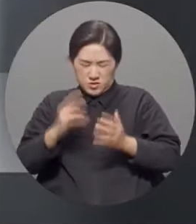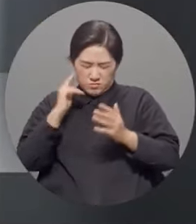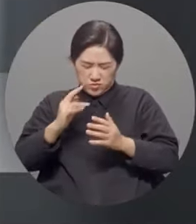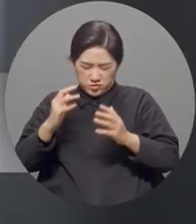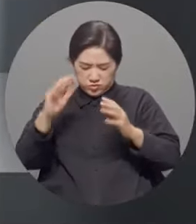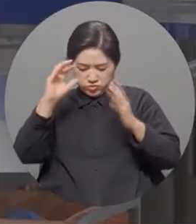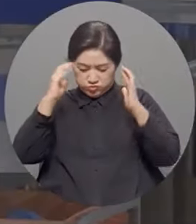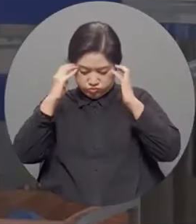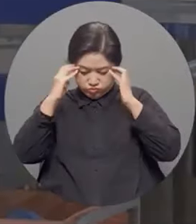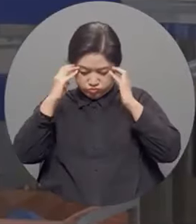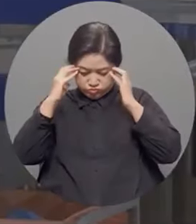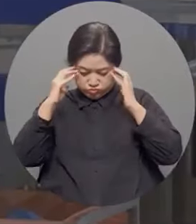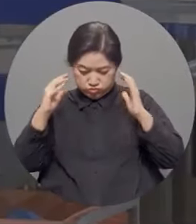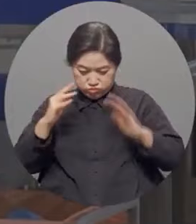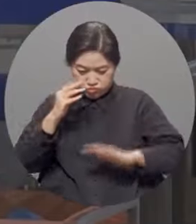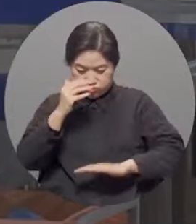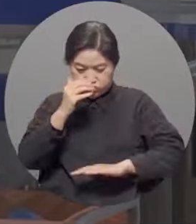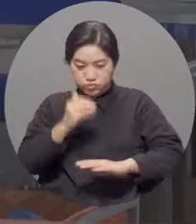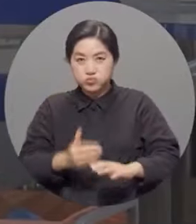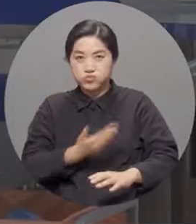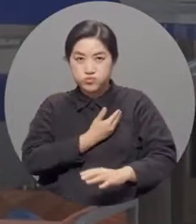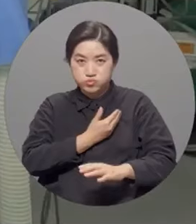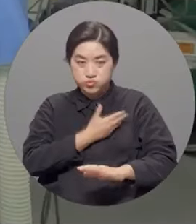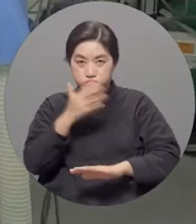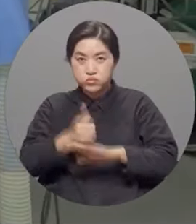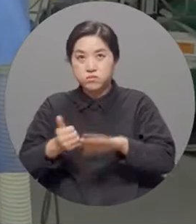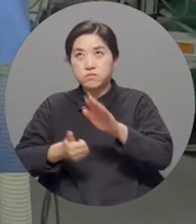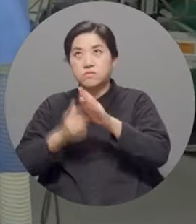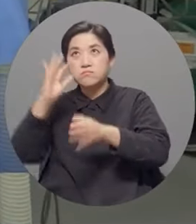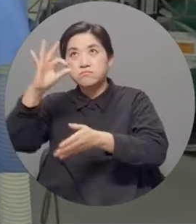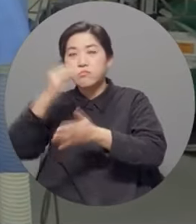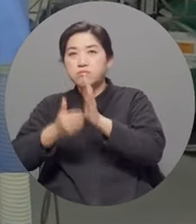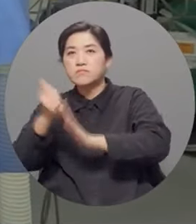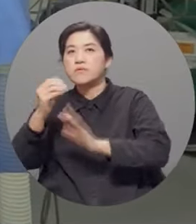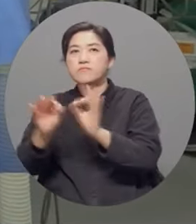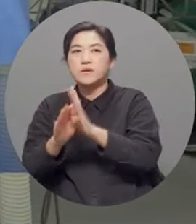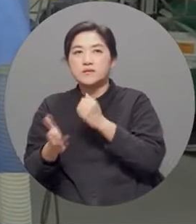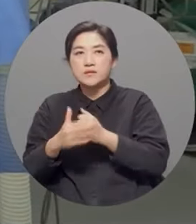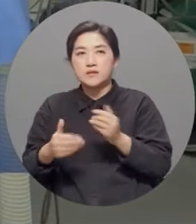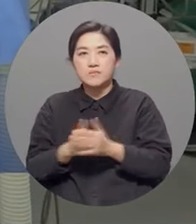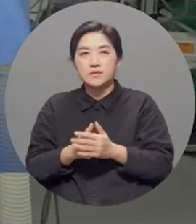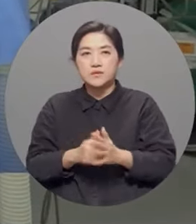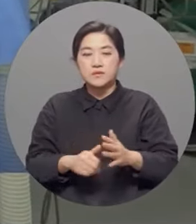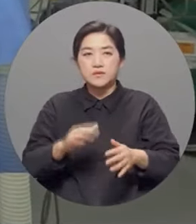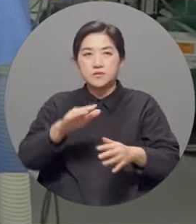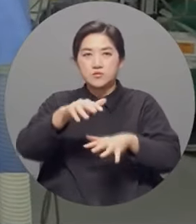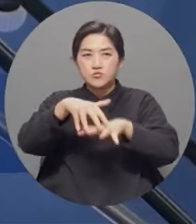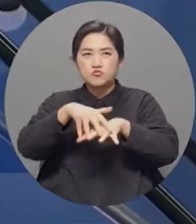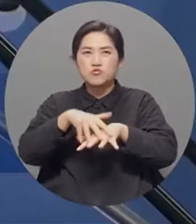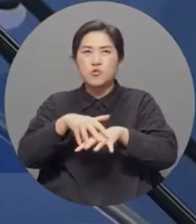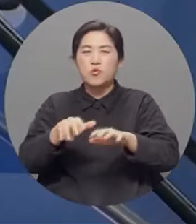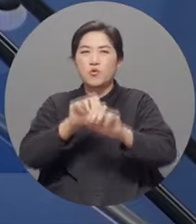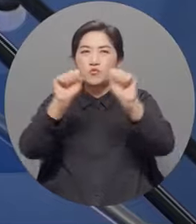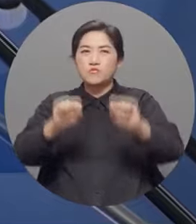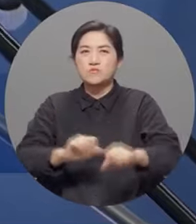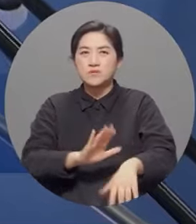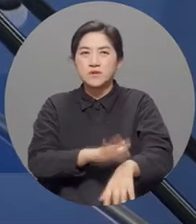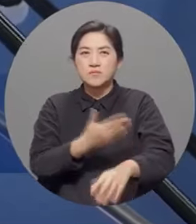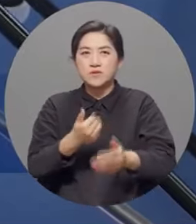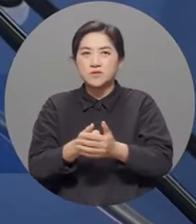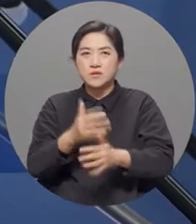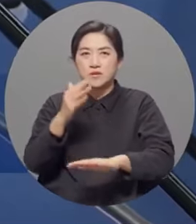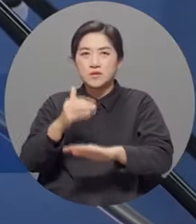전공의들이 희망을 잃은 결과라고 주장합니다. 잘못된 구조죠. 궁극적으로 우리나라가 전공의가 아니라 전문의에